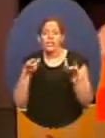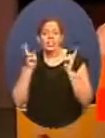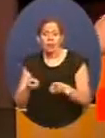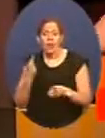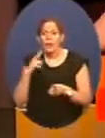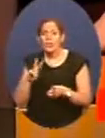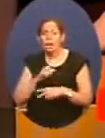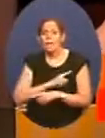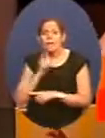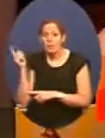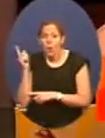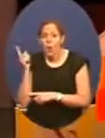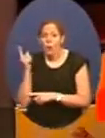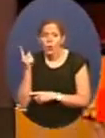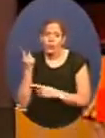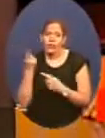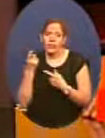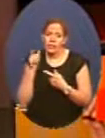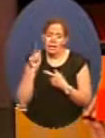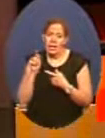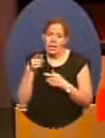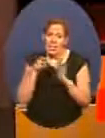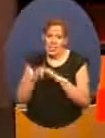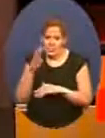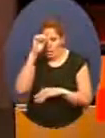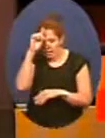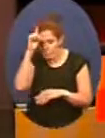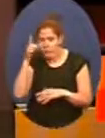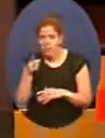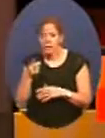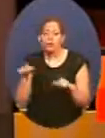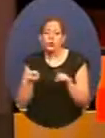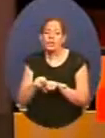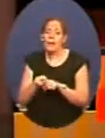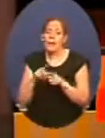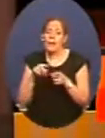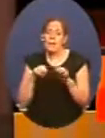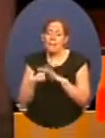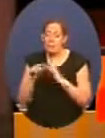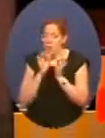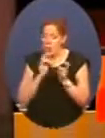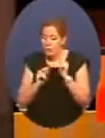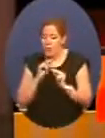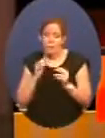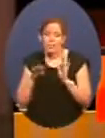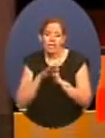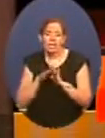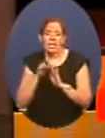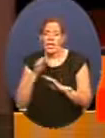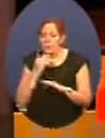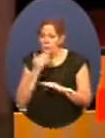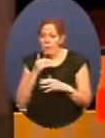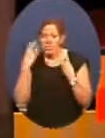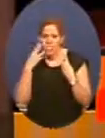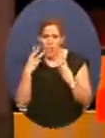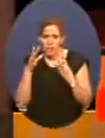ליותר ממיליון פליטים מסוריה להיכנס לגרמניה, ושאותם פליטים התחילו לדבר בגנאי של היהודים ובשפה אנטישמית, אז